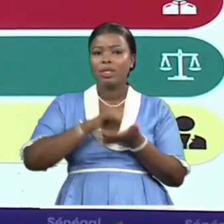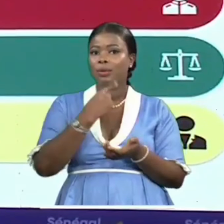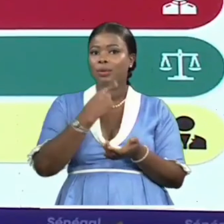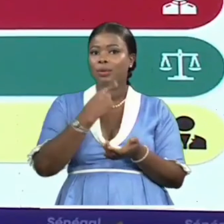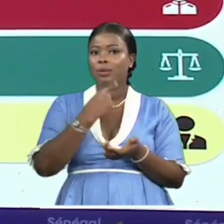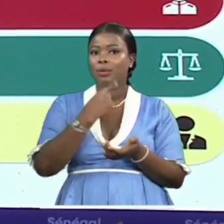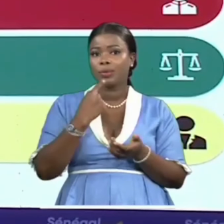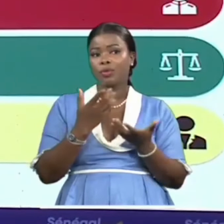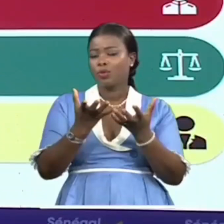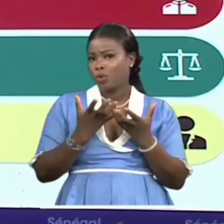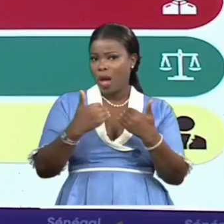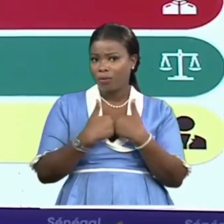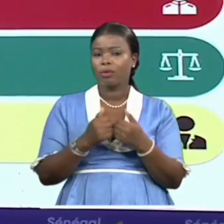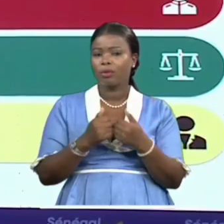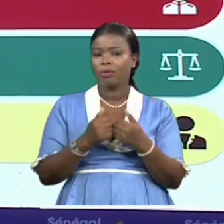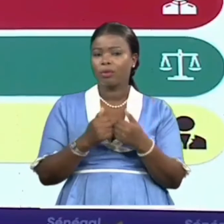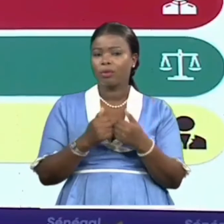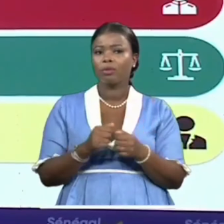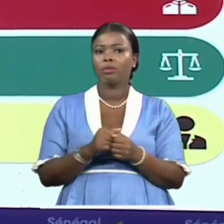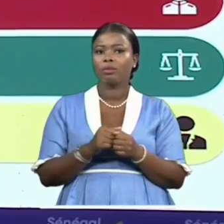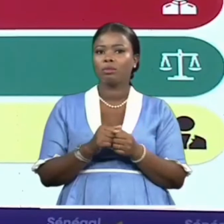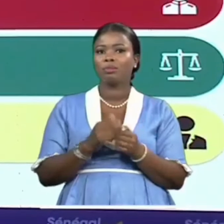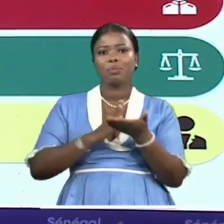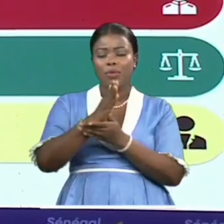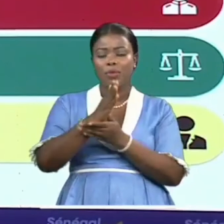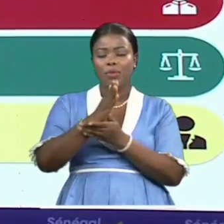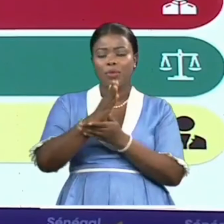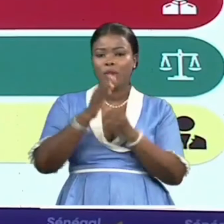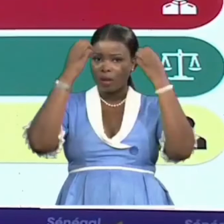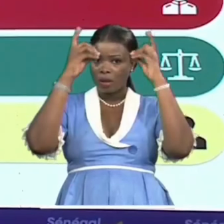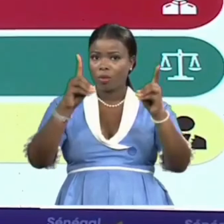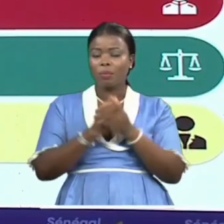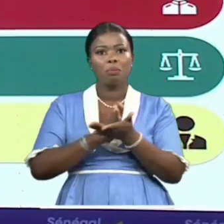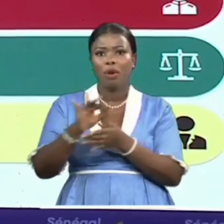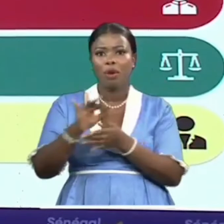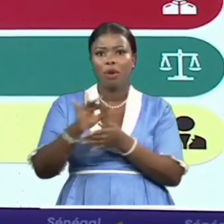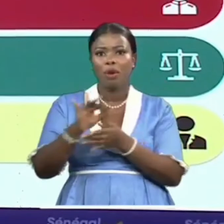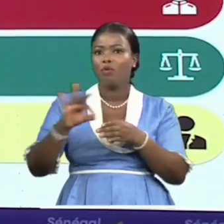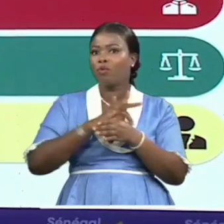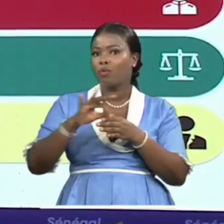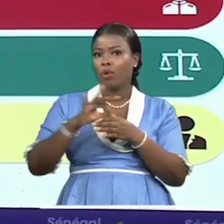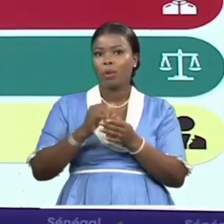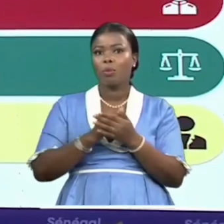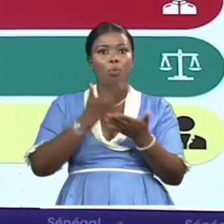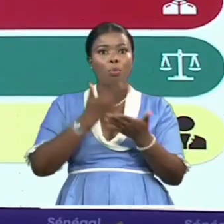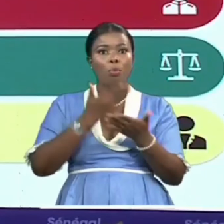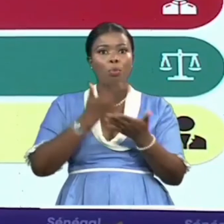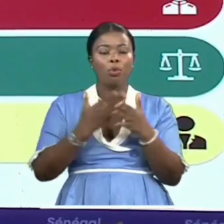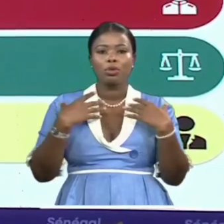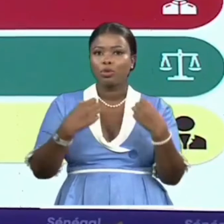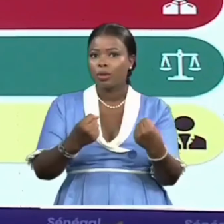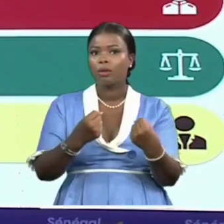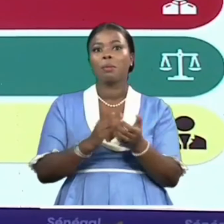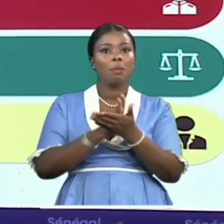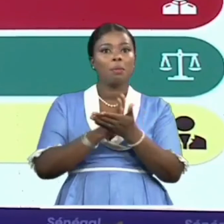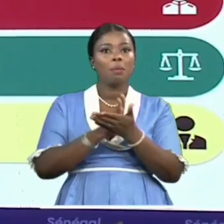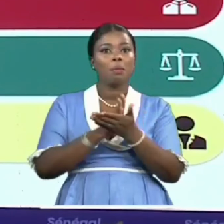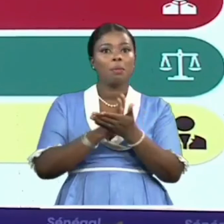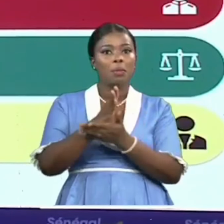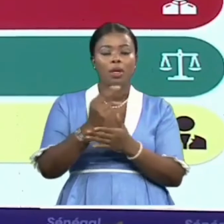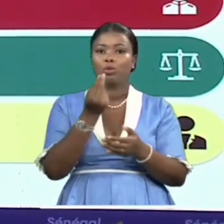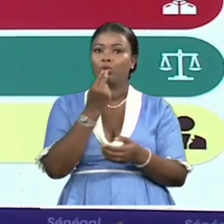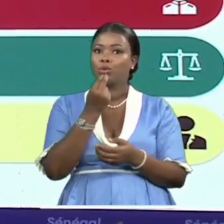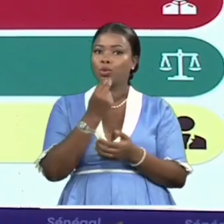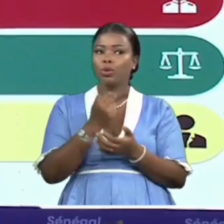avoir une population bien éduquée bien formée en bonne santé bien nourri c'est